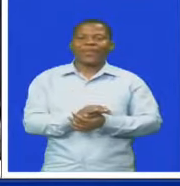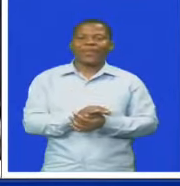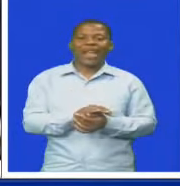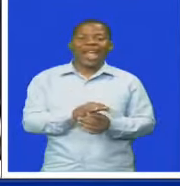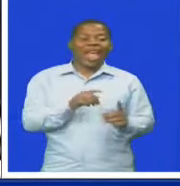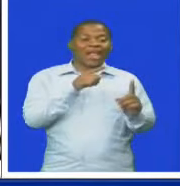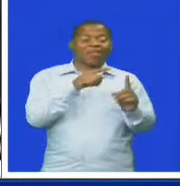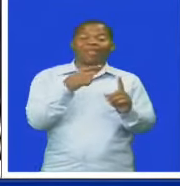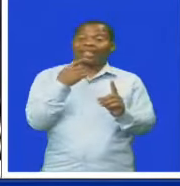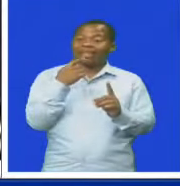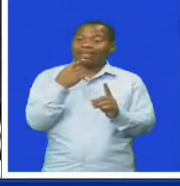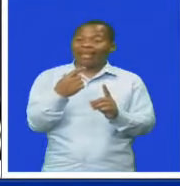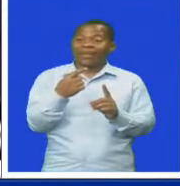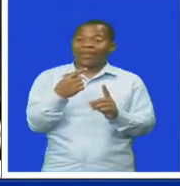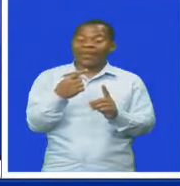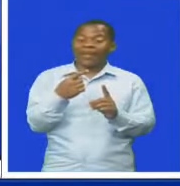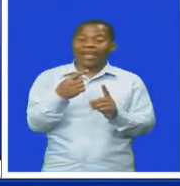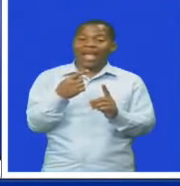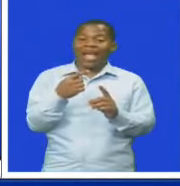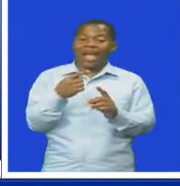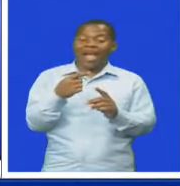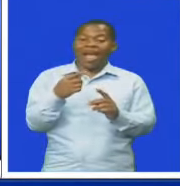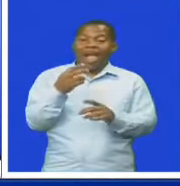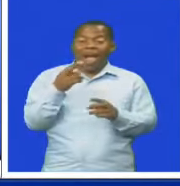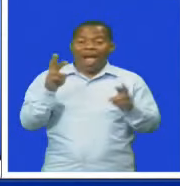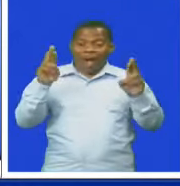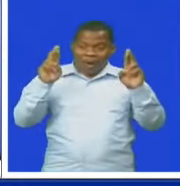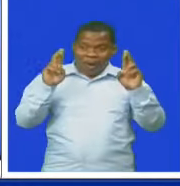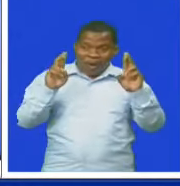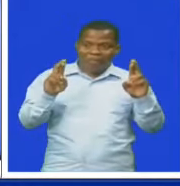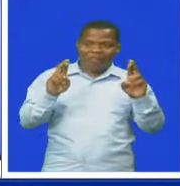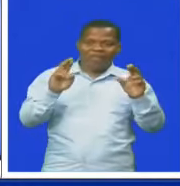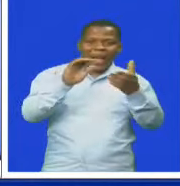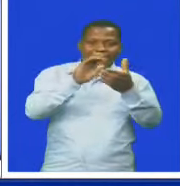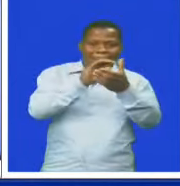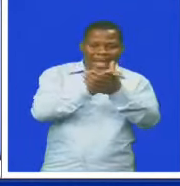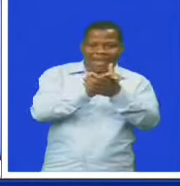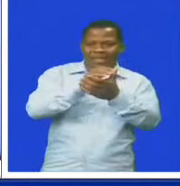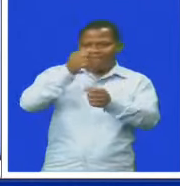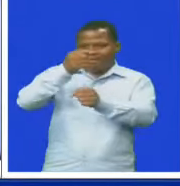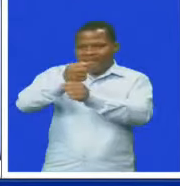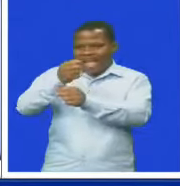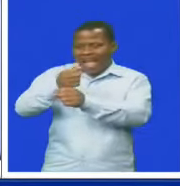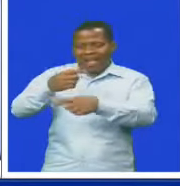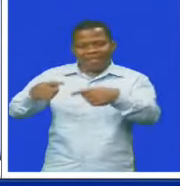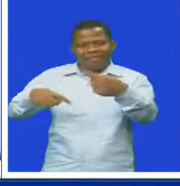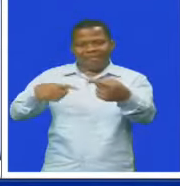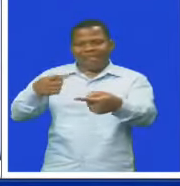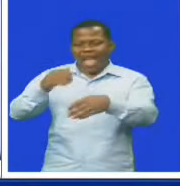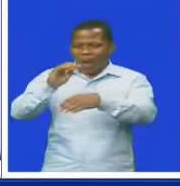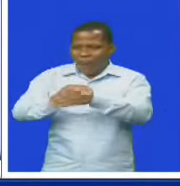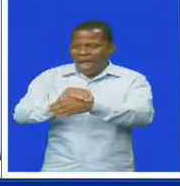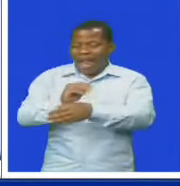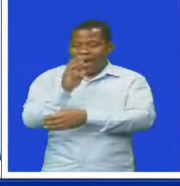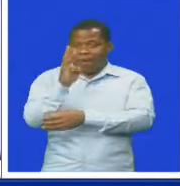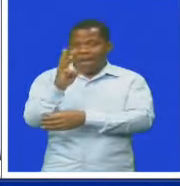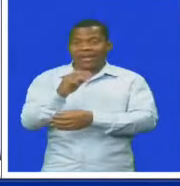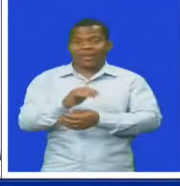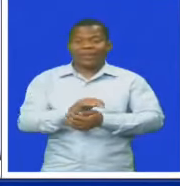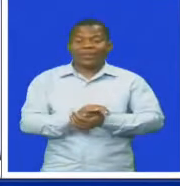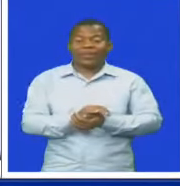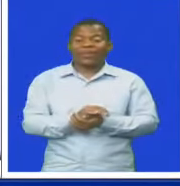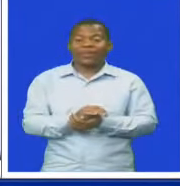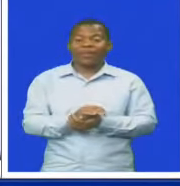ebudlelwane lobukhona kulamavela amabili. Akulokunye likhethwa lamengameli Joe Biden lomuhla kubheka ukuthi lethule libandla labochwephesha